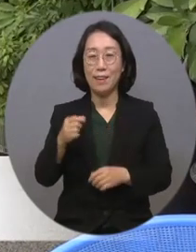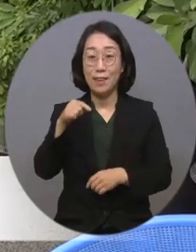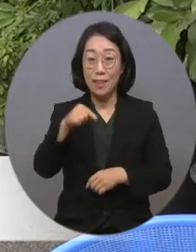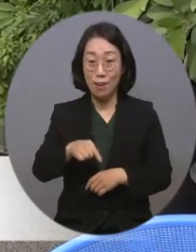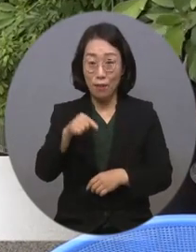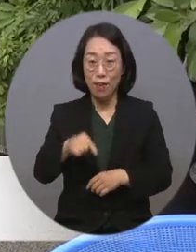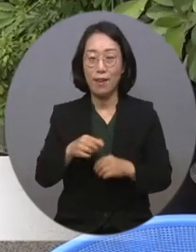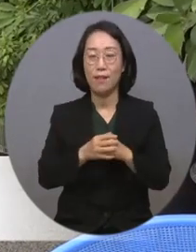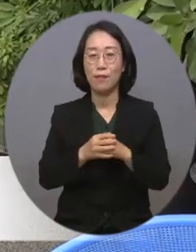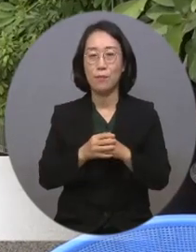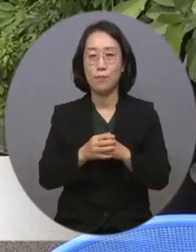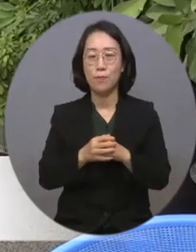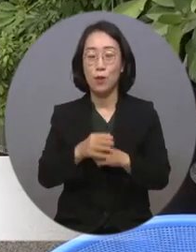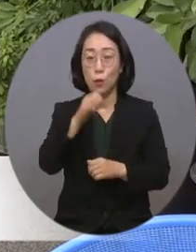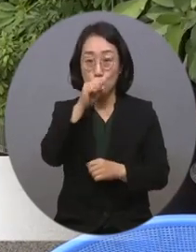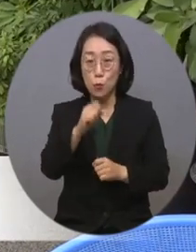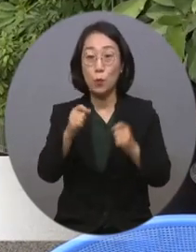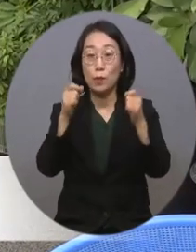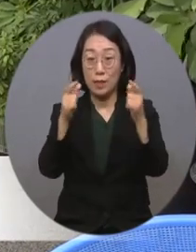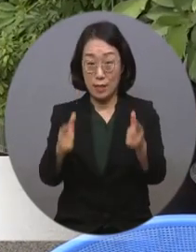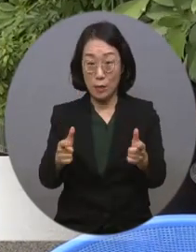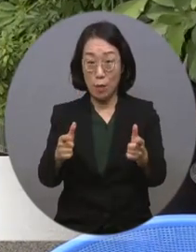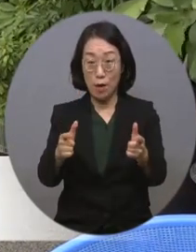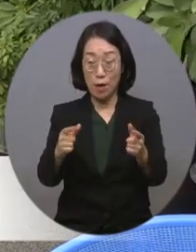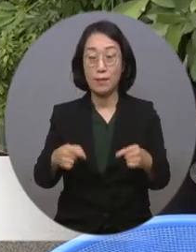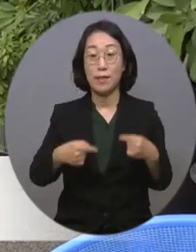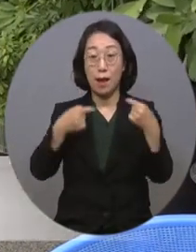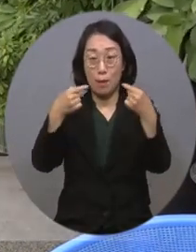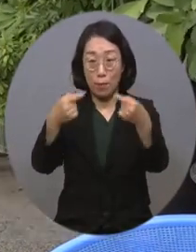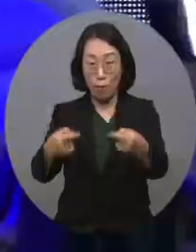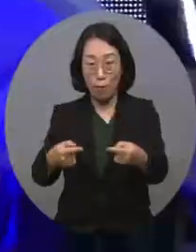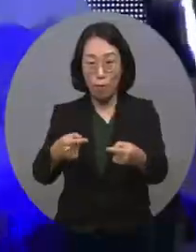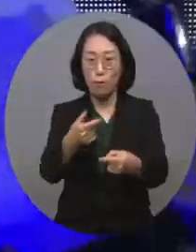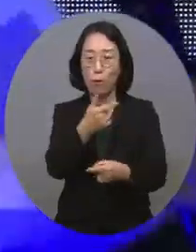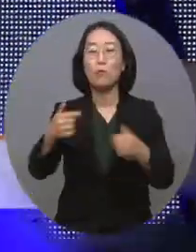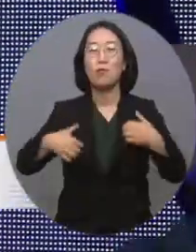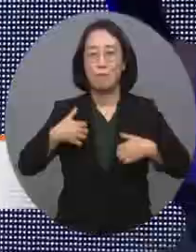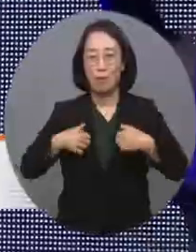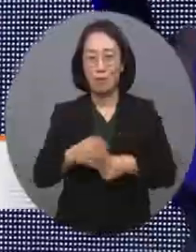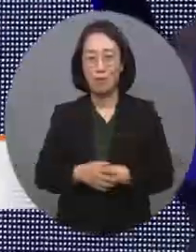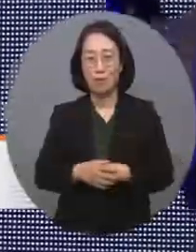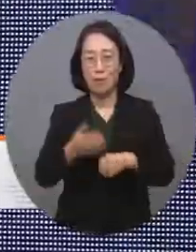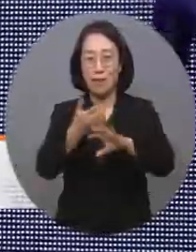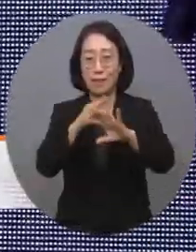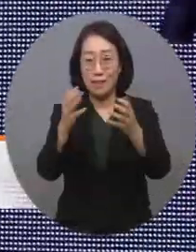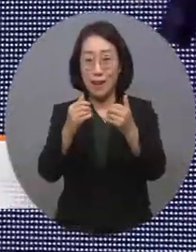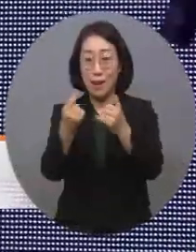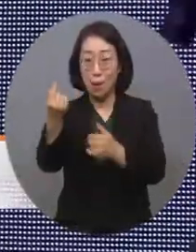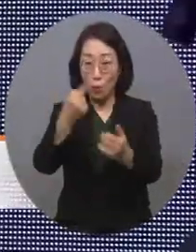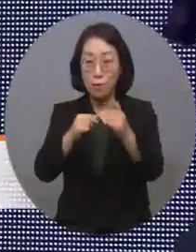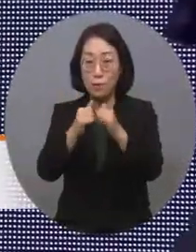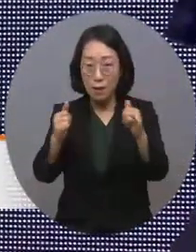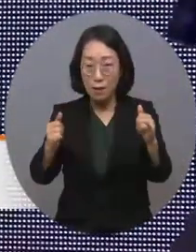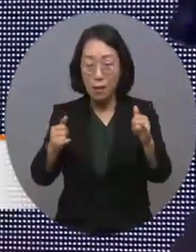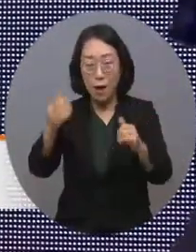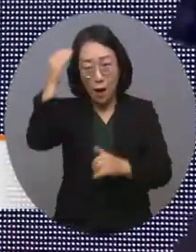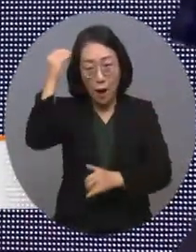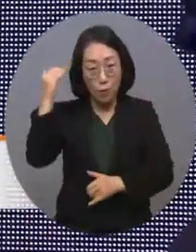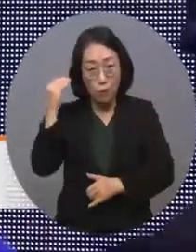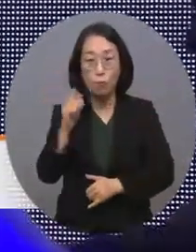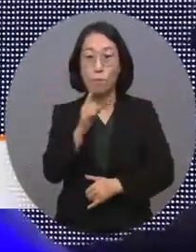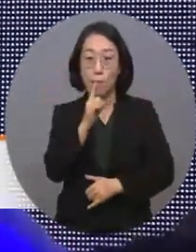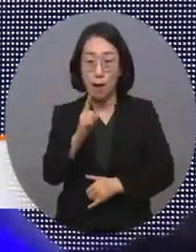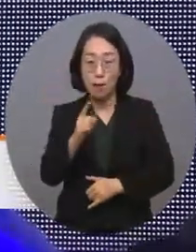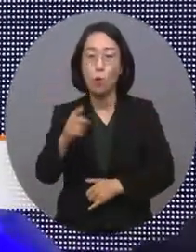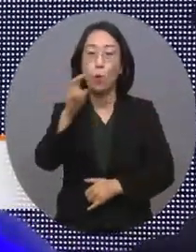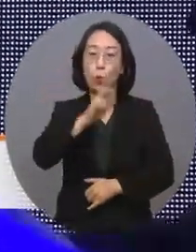이렇게 좋은 기회를 주시니까 너무 기뻤고요. 외국인들은 한국어 말하기 대회, 한국어